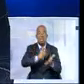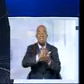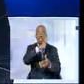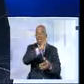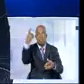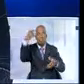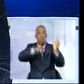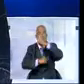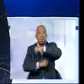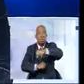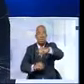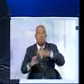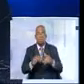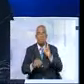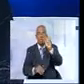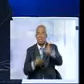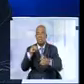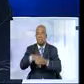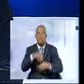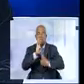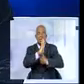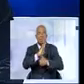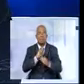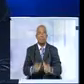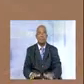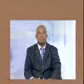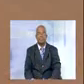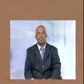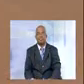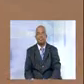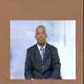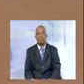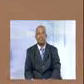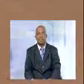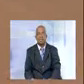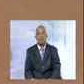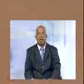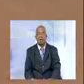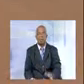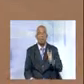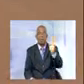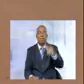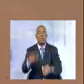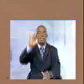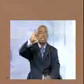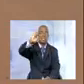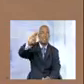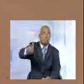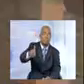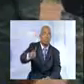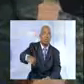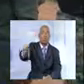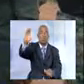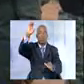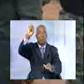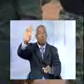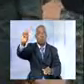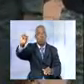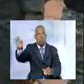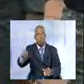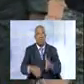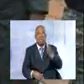de sécurisation. Abou Sanogo, Patricia Omouetia. L'axe Yamsoukro-Oumé. Ici,